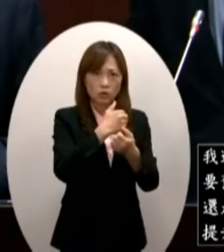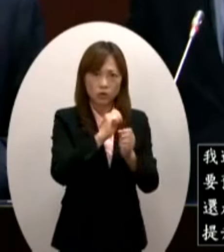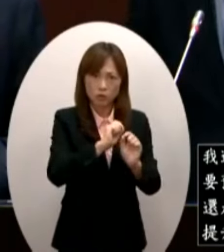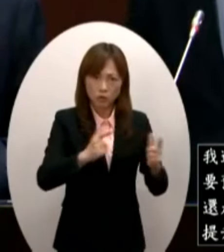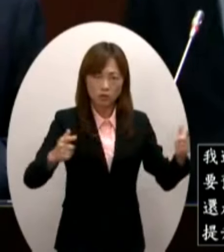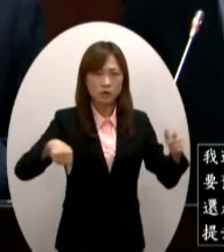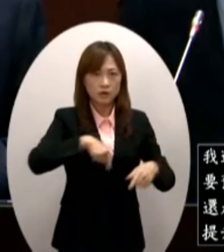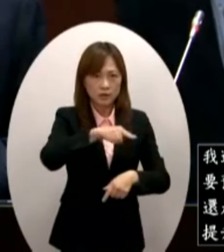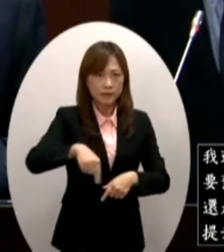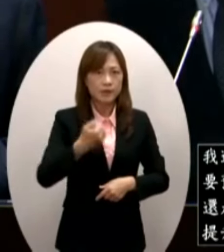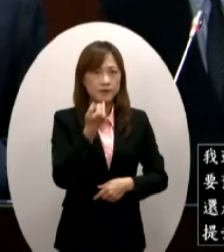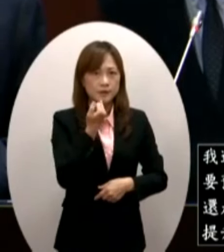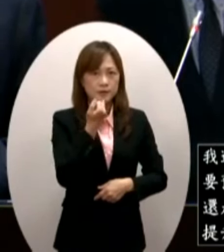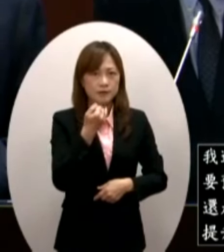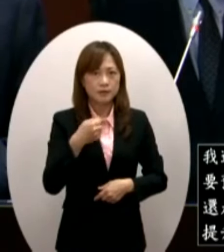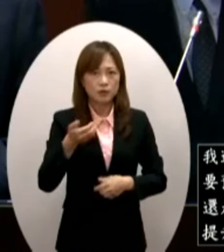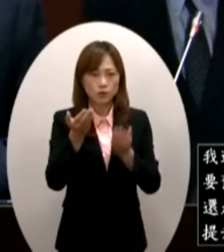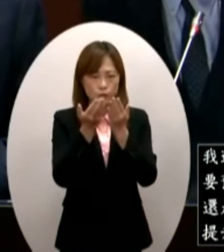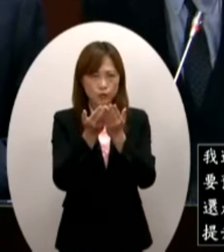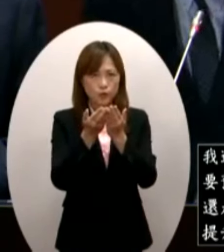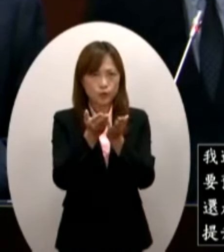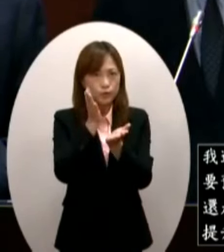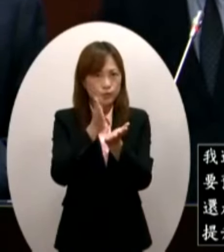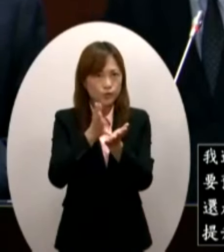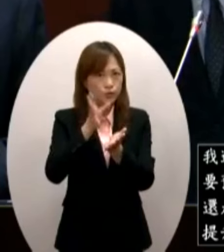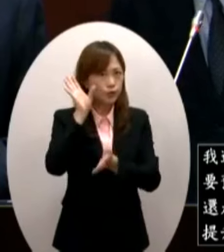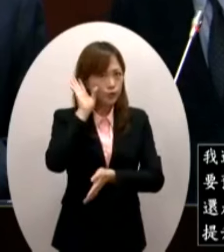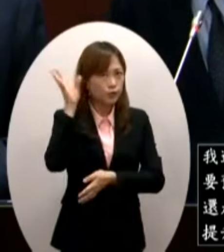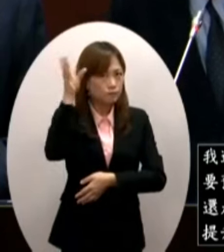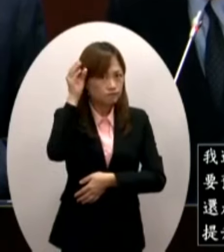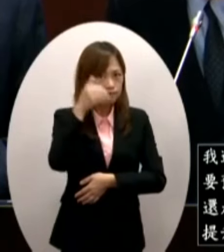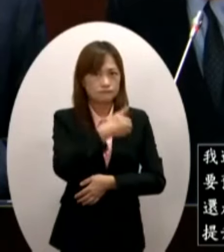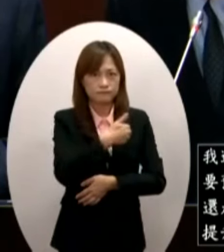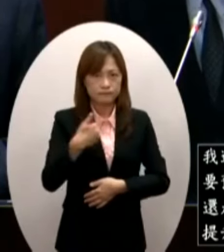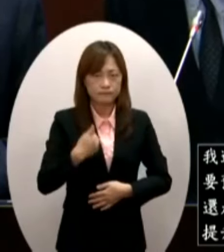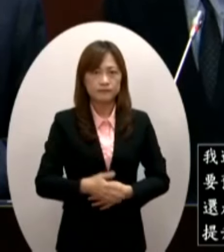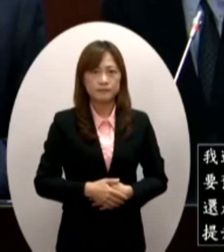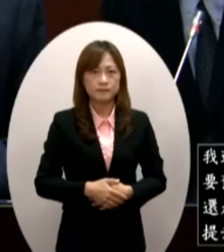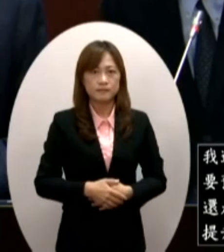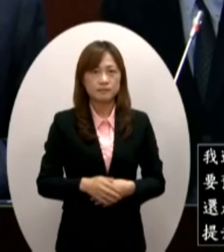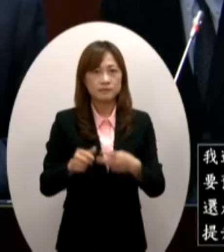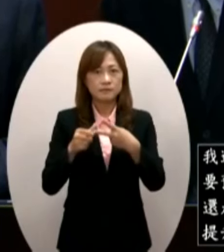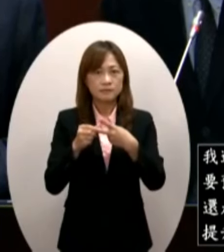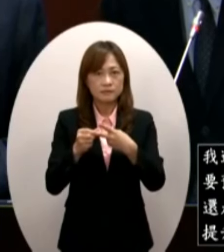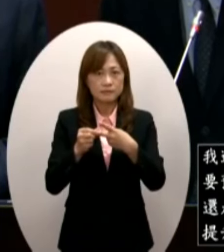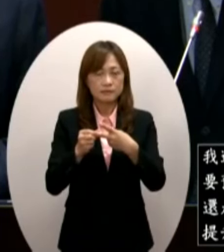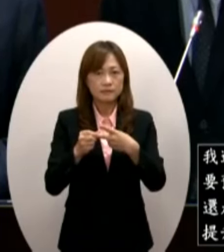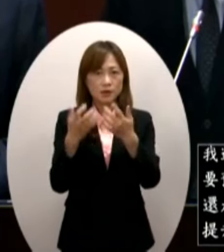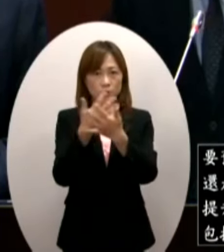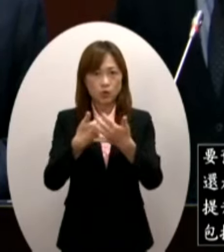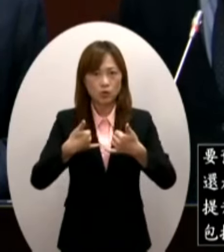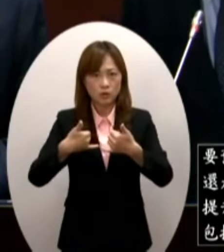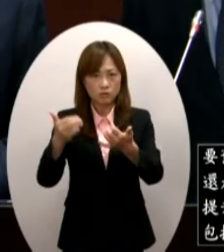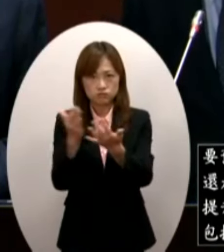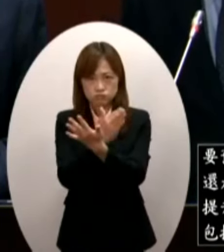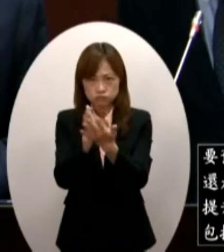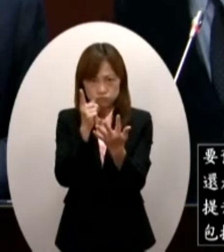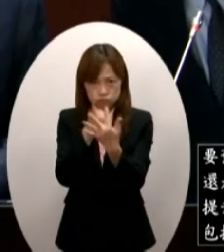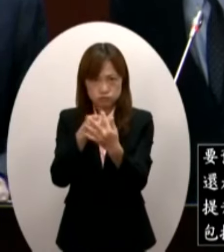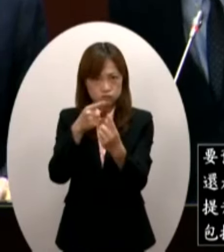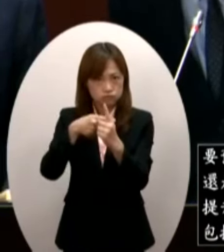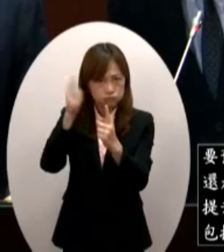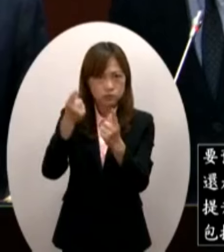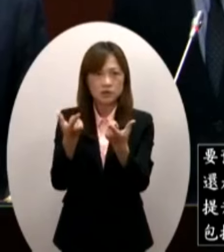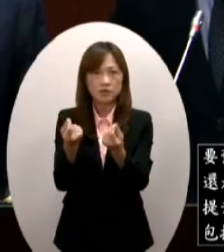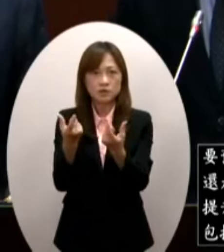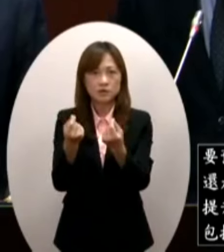程。那这个很感谢啊，陆委会跟教育部一直在合作。那另外一方面就是啊，在网络试读能力的提升，